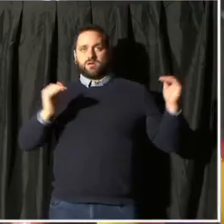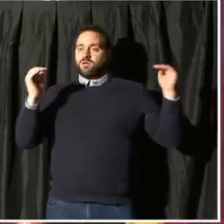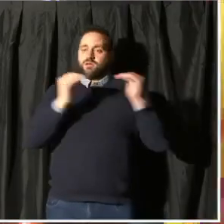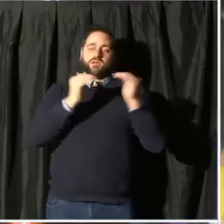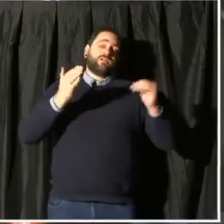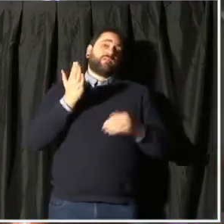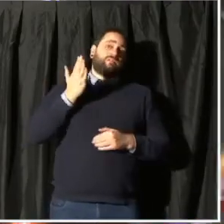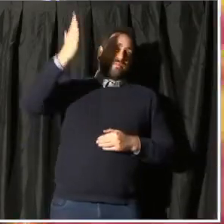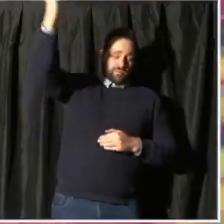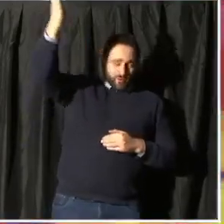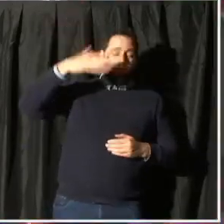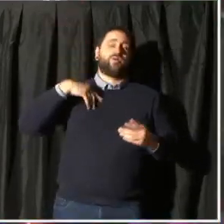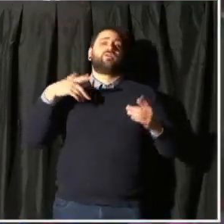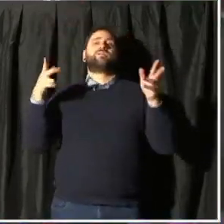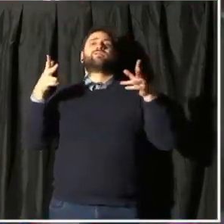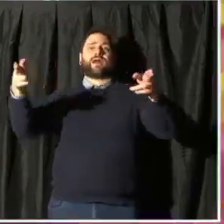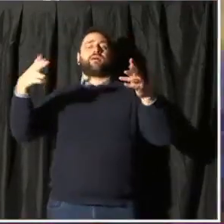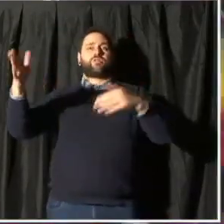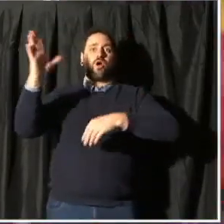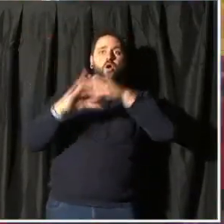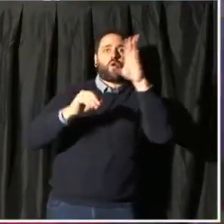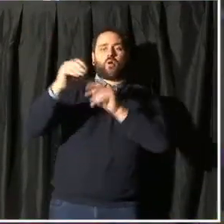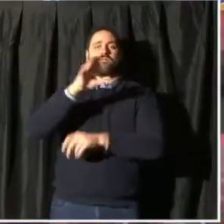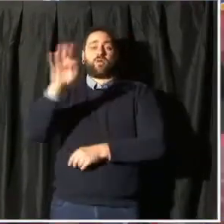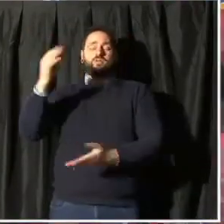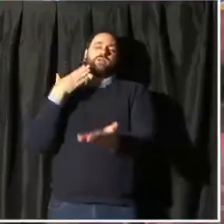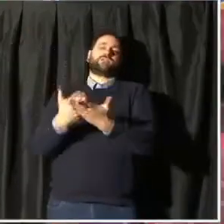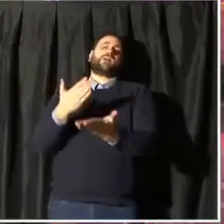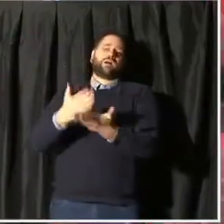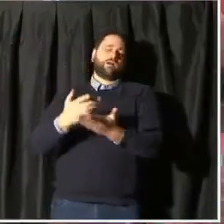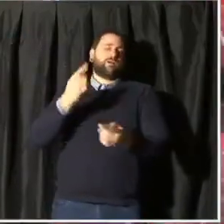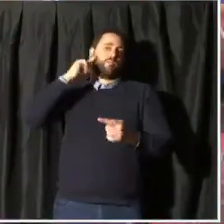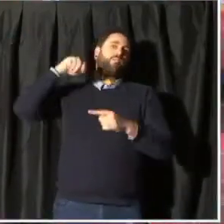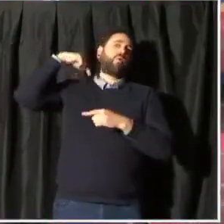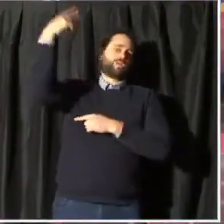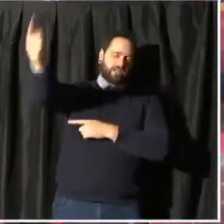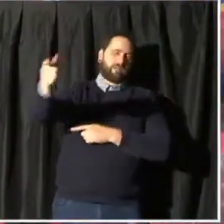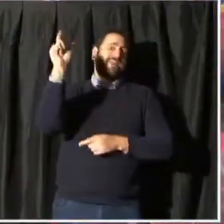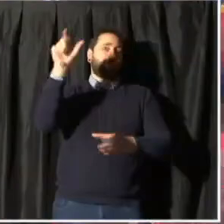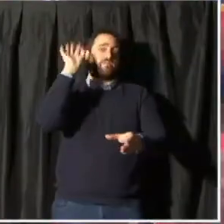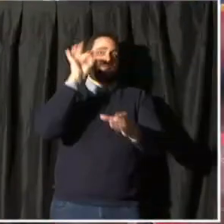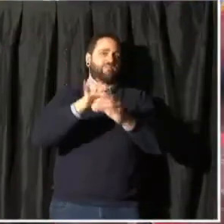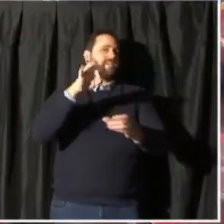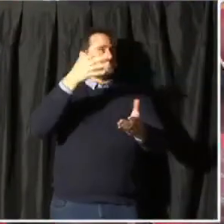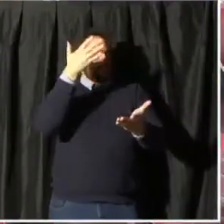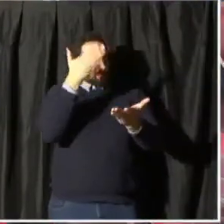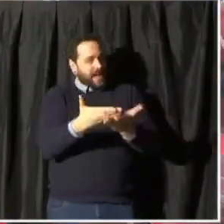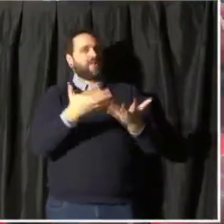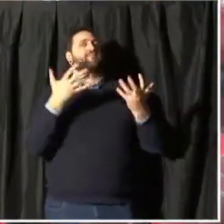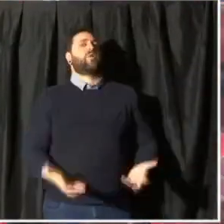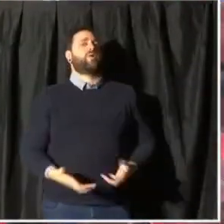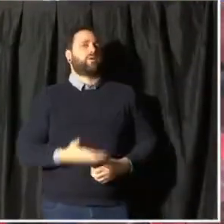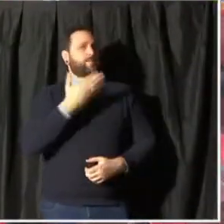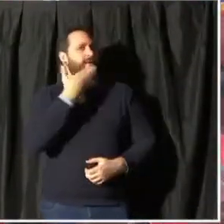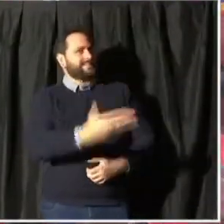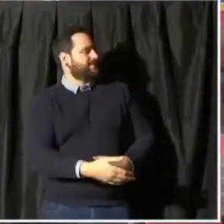président de la république merci merci beaucoup sébastien merci